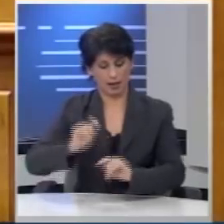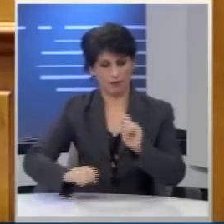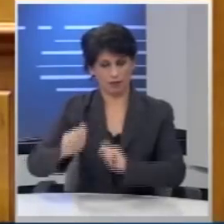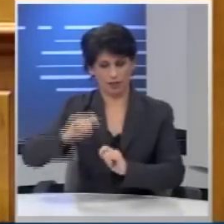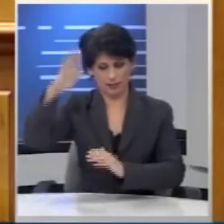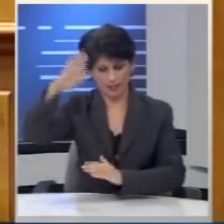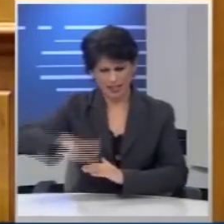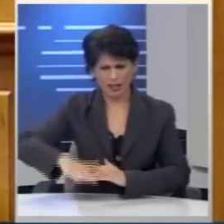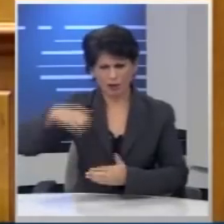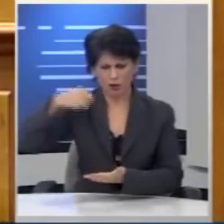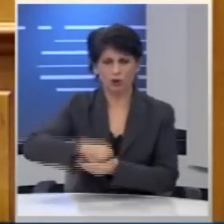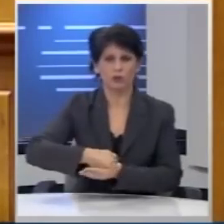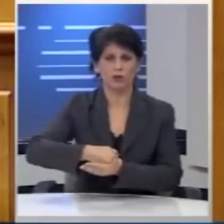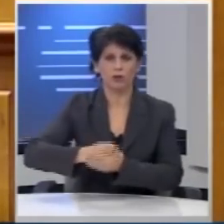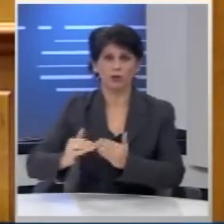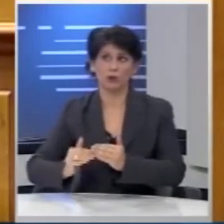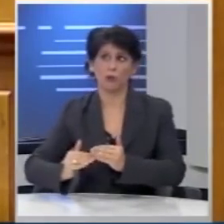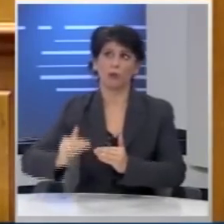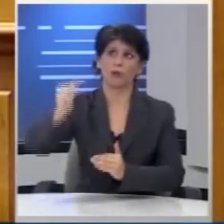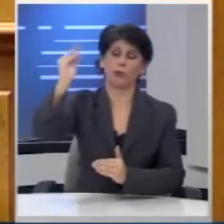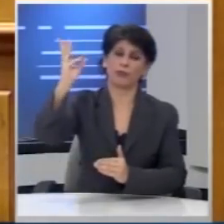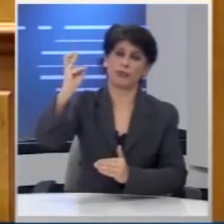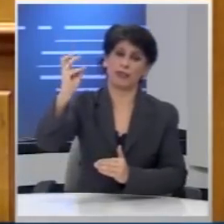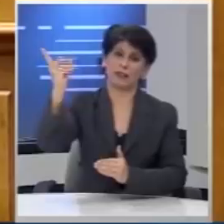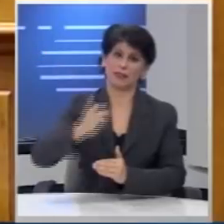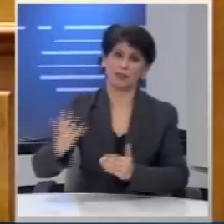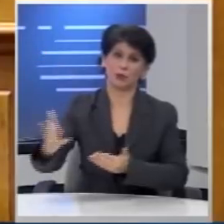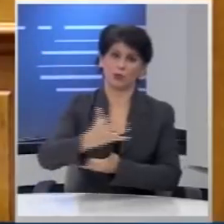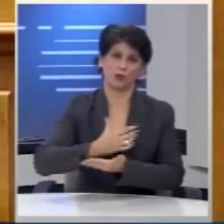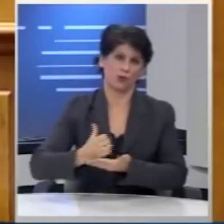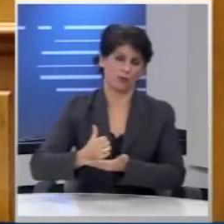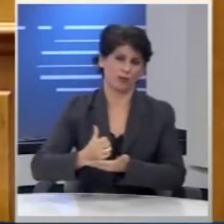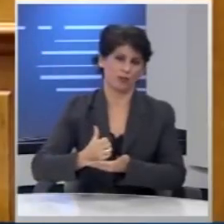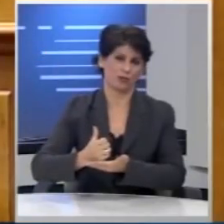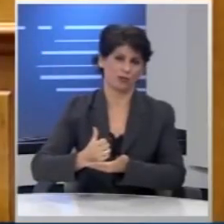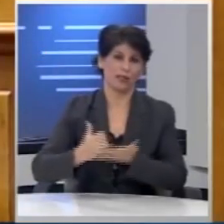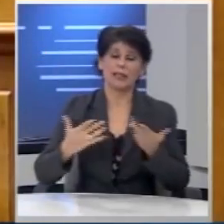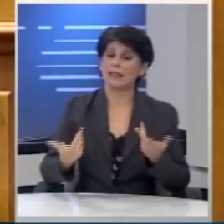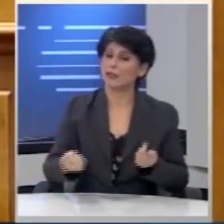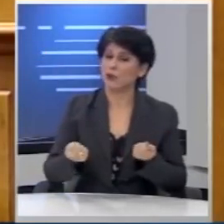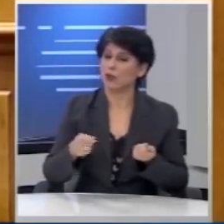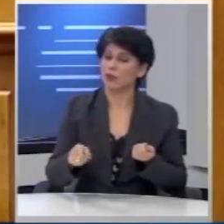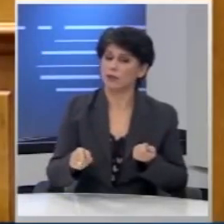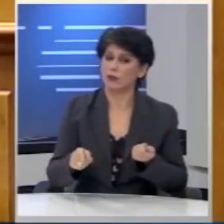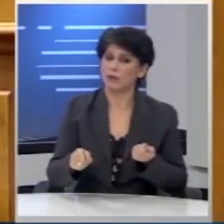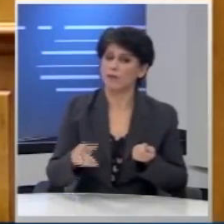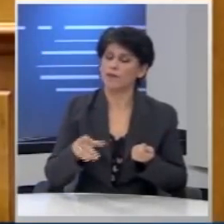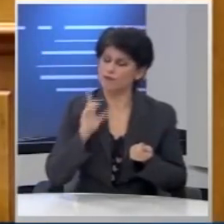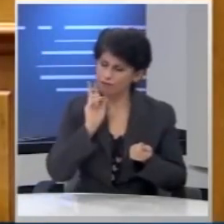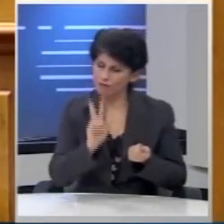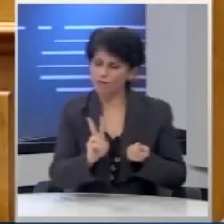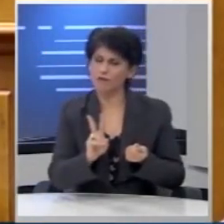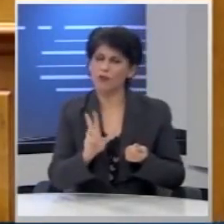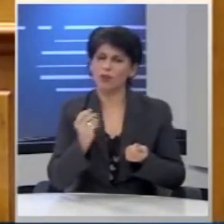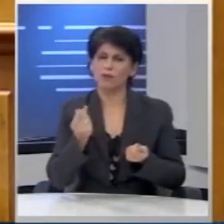ηλεκτρονικές αγορές στο δυσθεώρητο 30% του εισοδήματος. Γιατί το κάνετε? Είναι